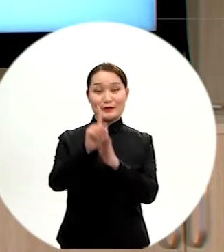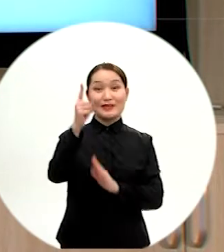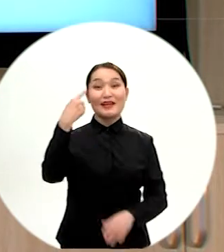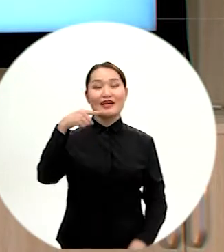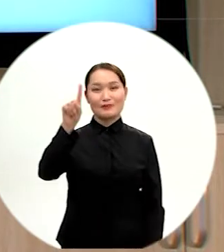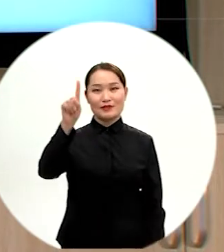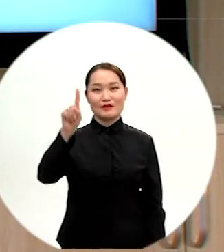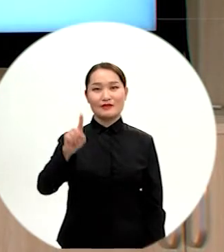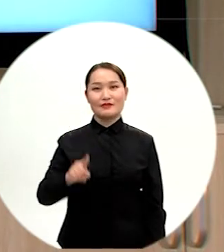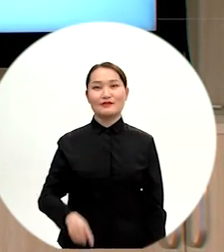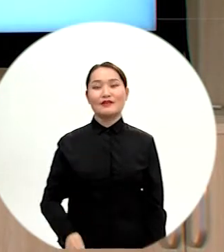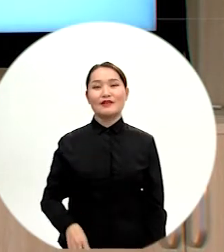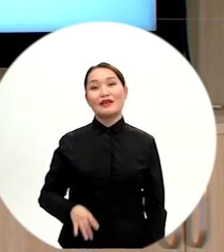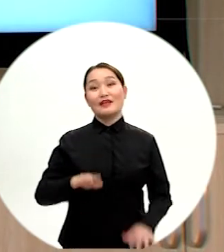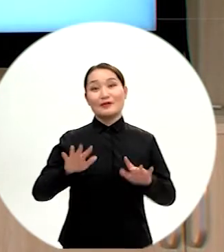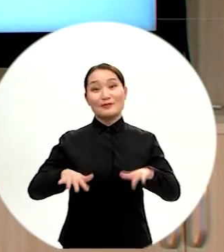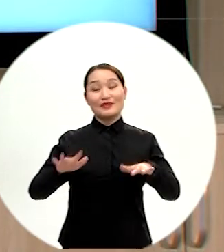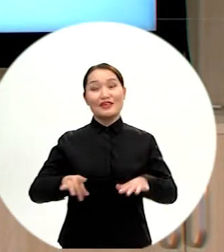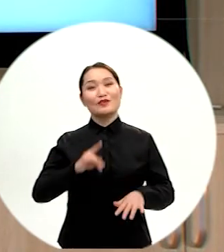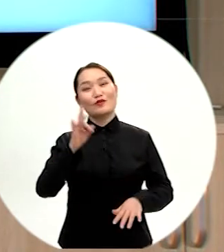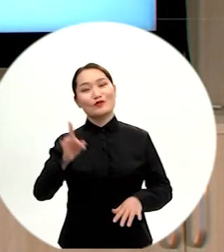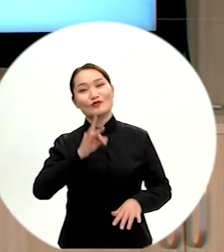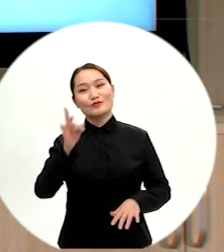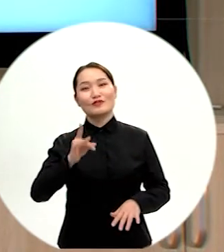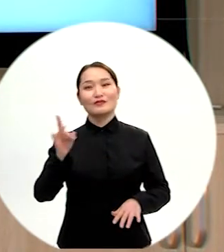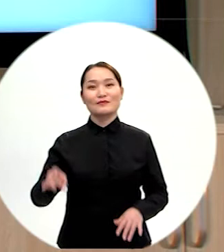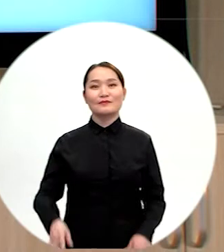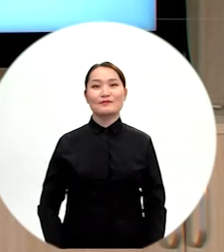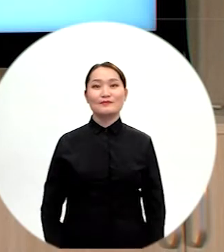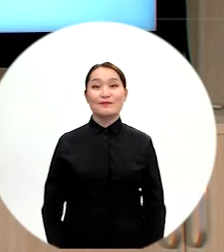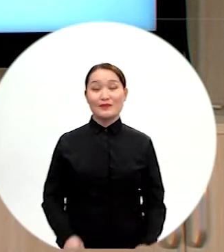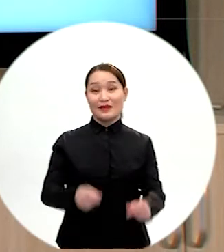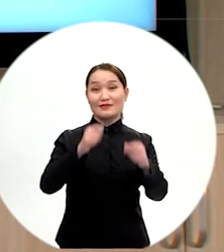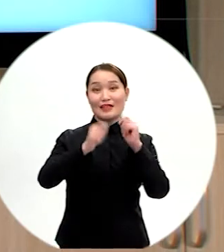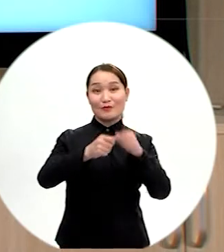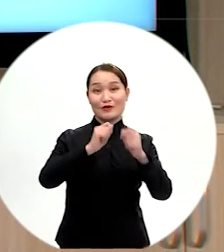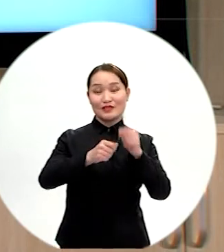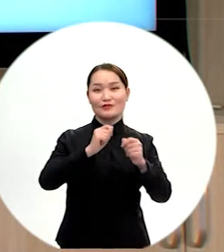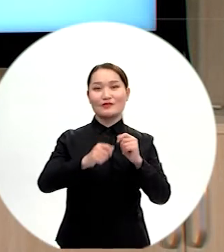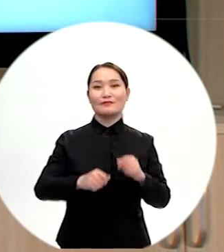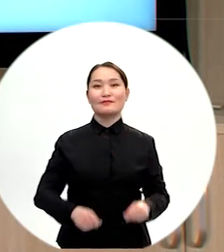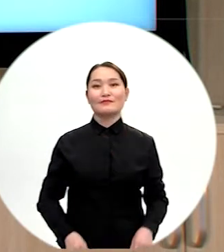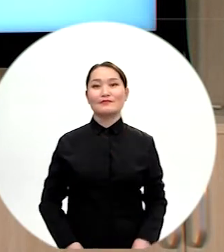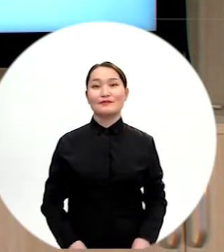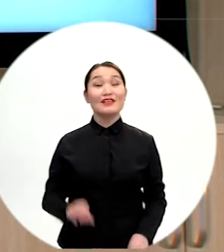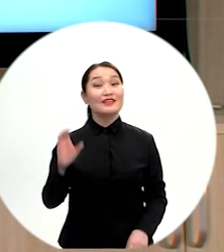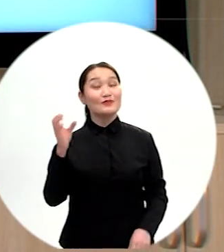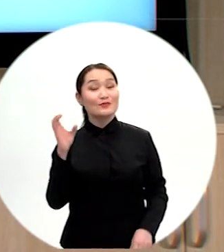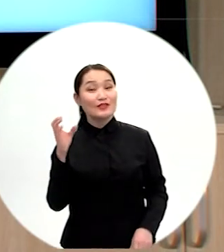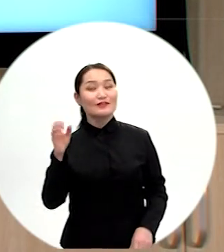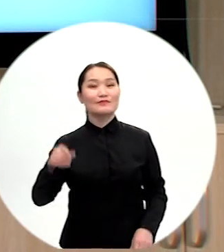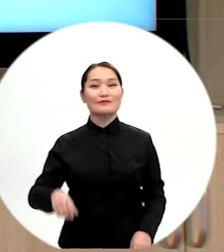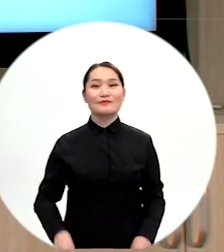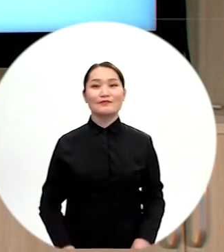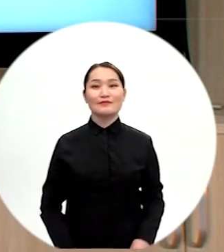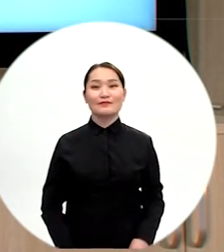бол химлэлэр хөгжмдөх. Химлэлэр хөгжмдөхдөө салхамд ашиглаж болно. Энгийн хөгжмийн зэмсгээр